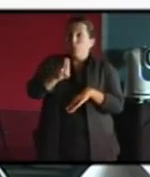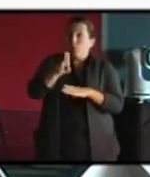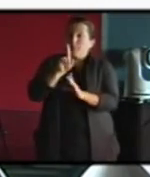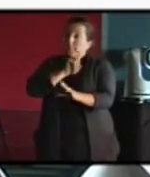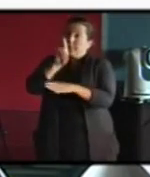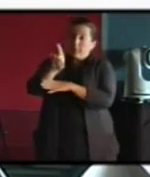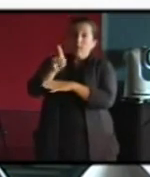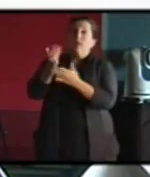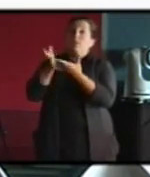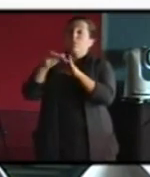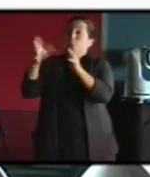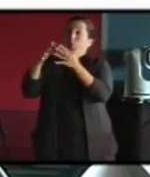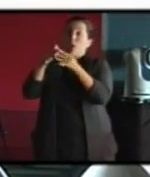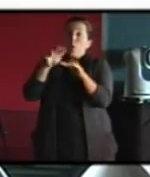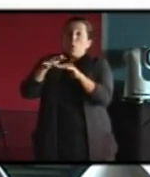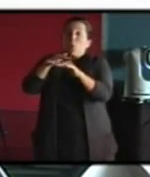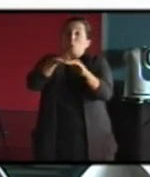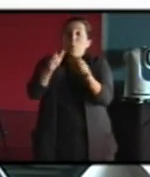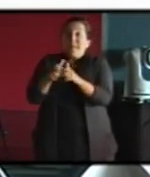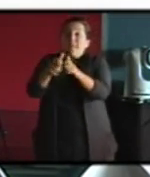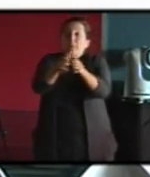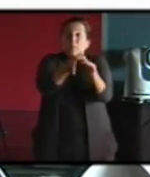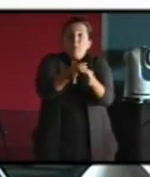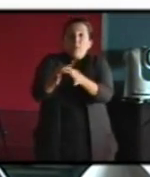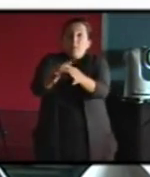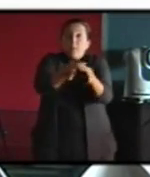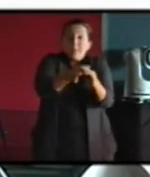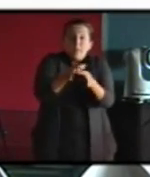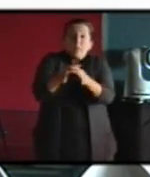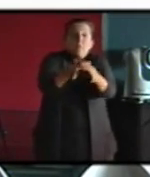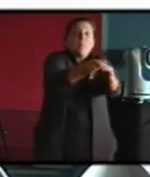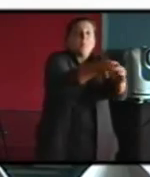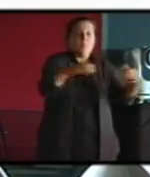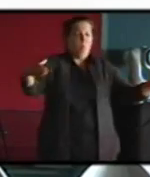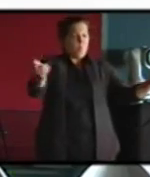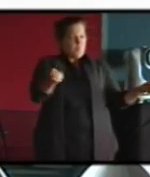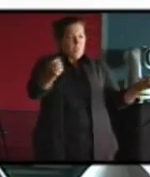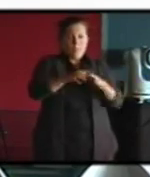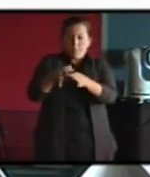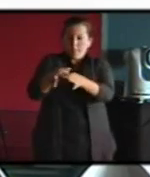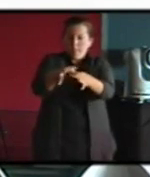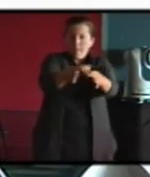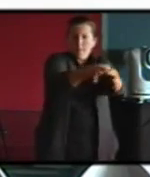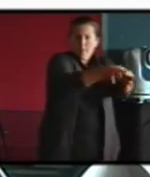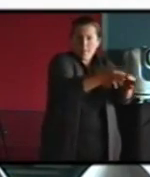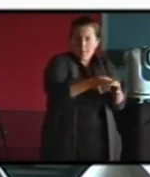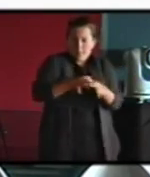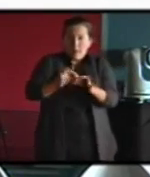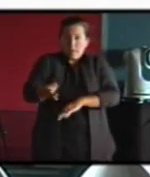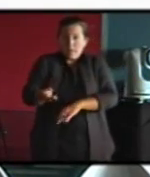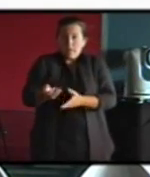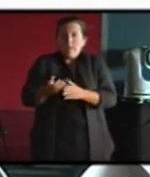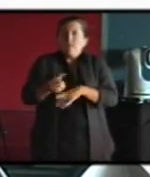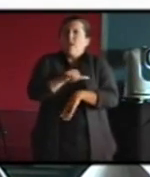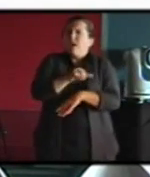ont été gérés extrêmement localement. Ils sont devenus une multitude de petites histoires locales. Donc du coup, aujourd'hui, quand on regarde l'histoire de l'ANRU, donc